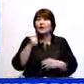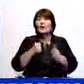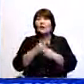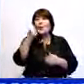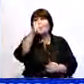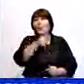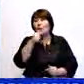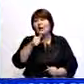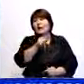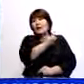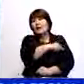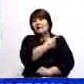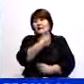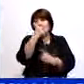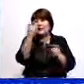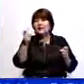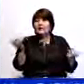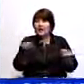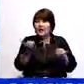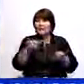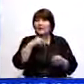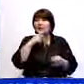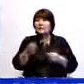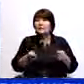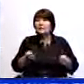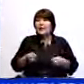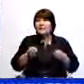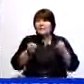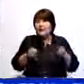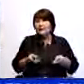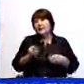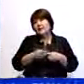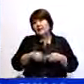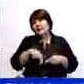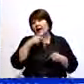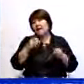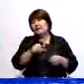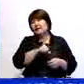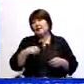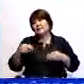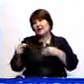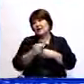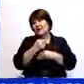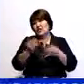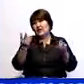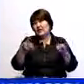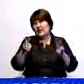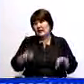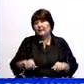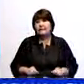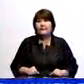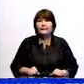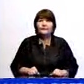года. Санврачи напоминают о необходимости соблюдения мер безопасности и опасности самолечения.